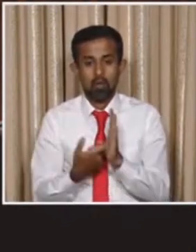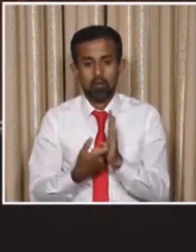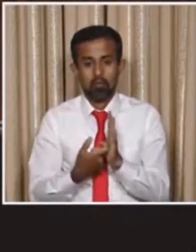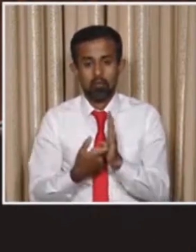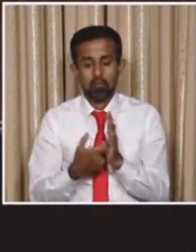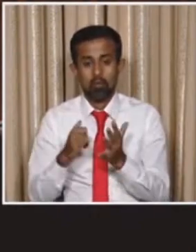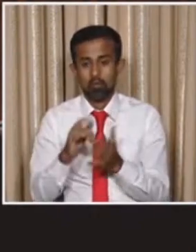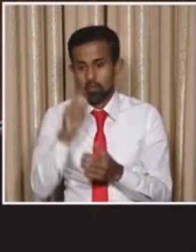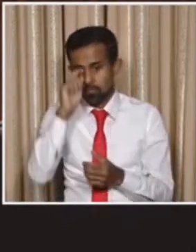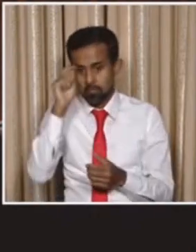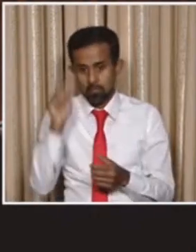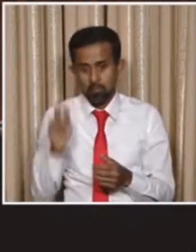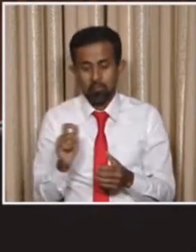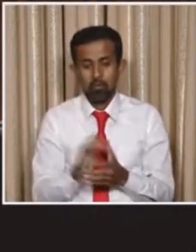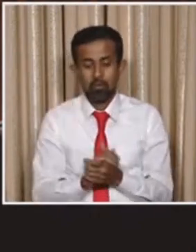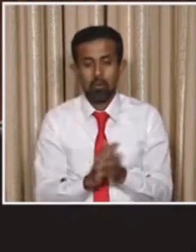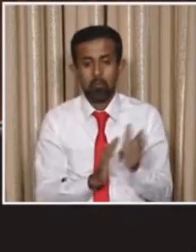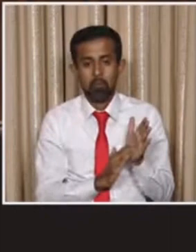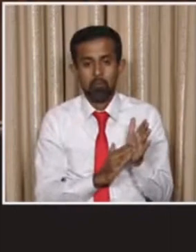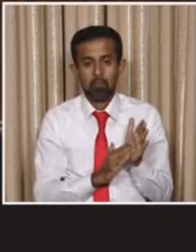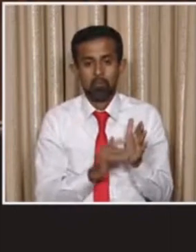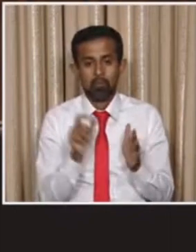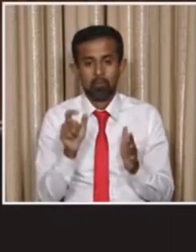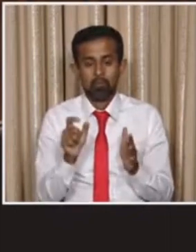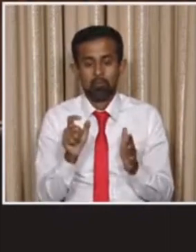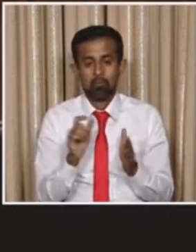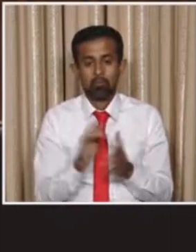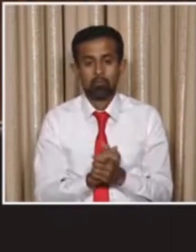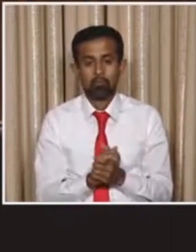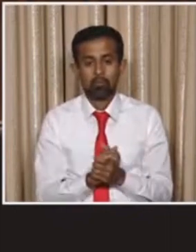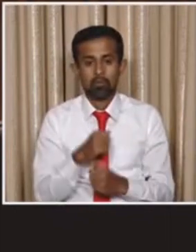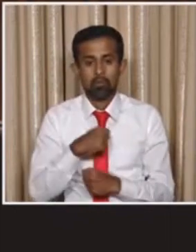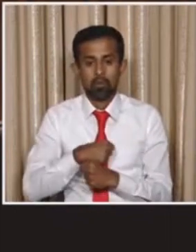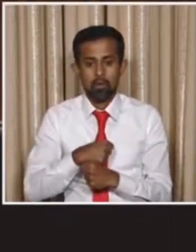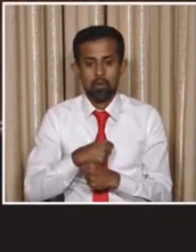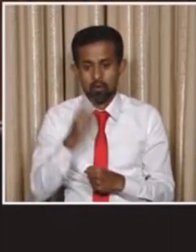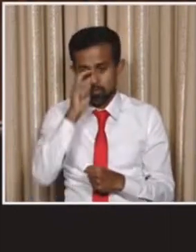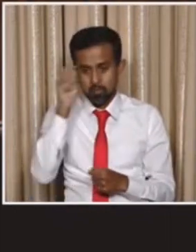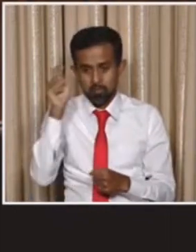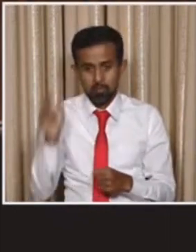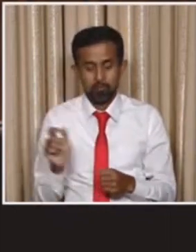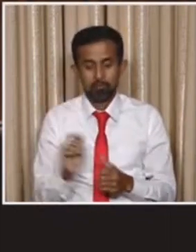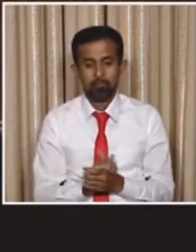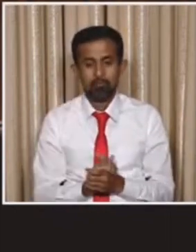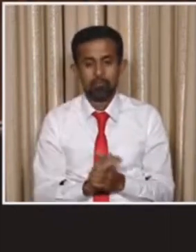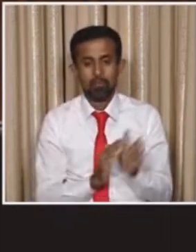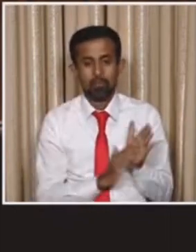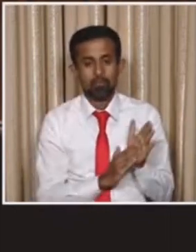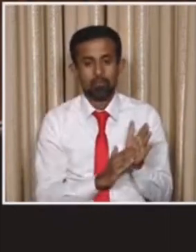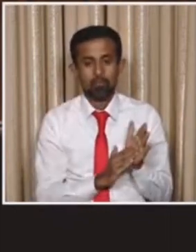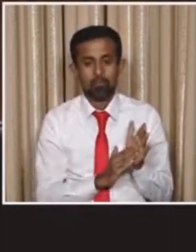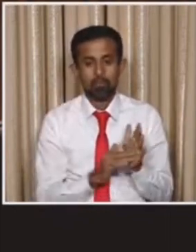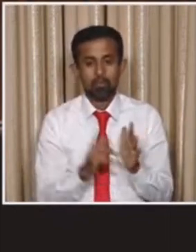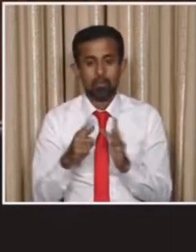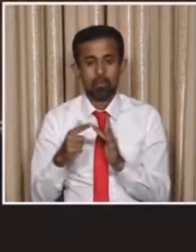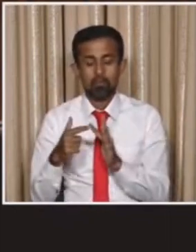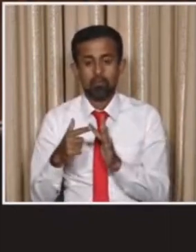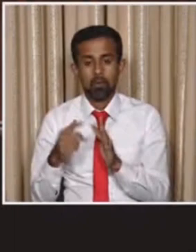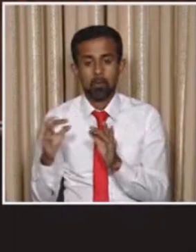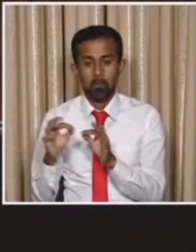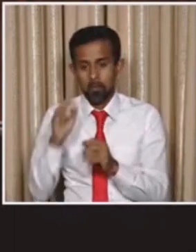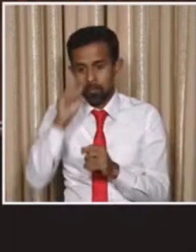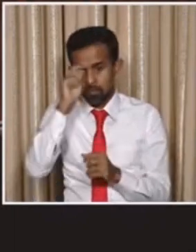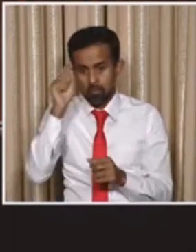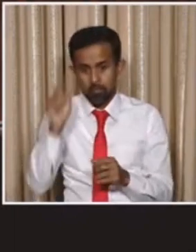මැතිතුමා සාමාජික ගරු කයන්ත කරුණාතිලක මැතිතුමා සාමාජික ඉම්තියාස් බාකීර් මාකර්